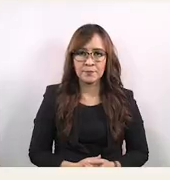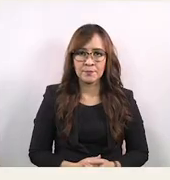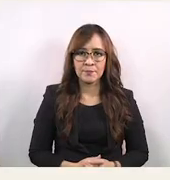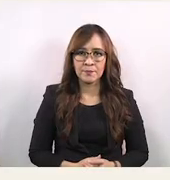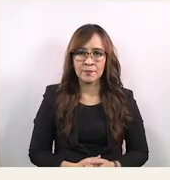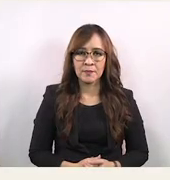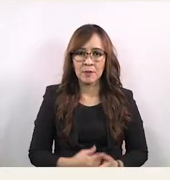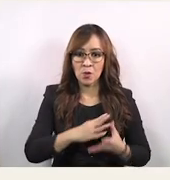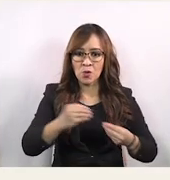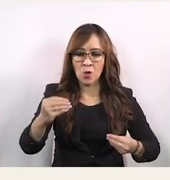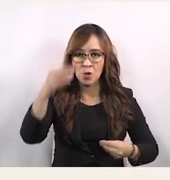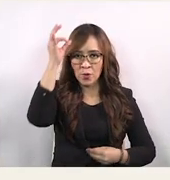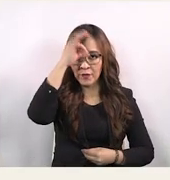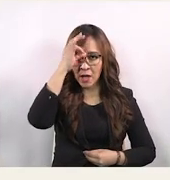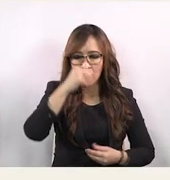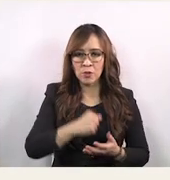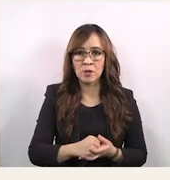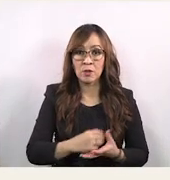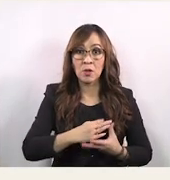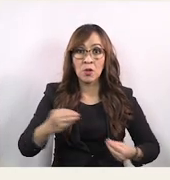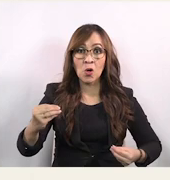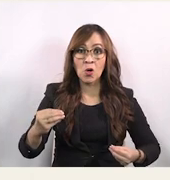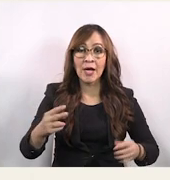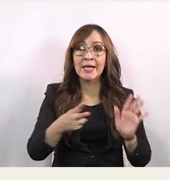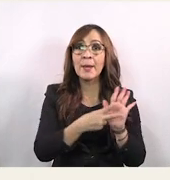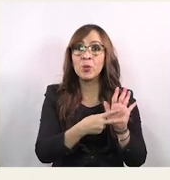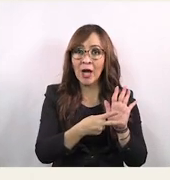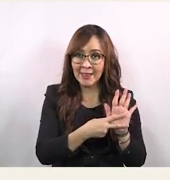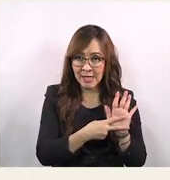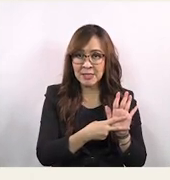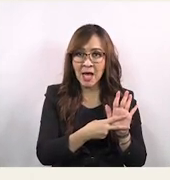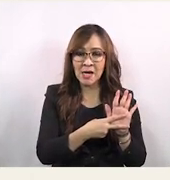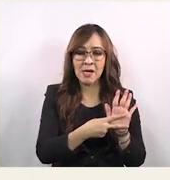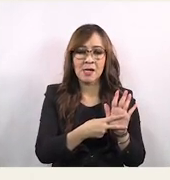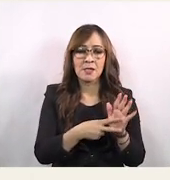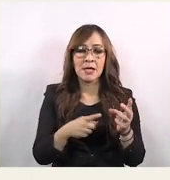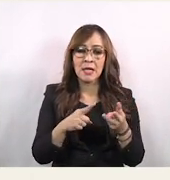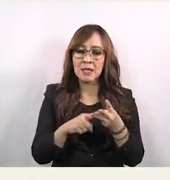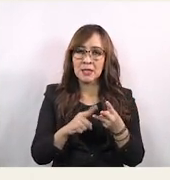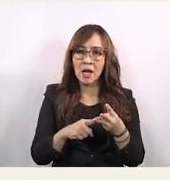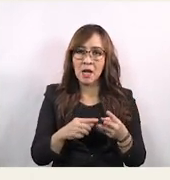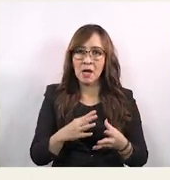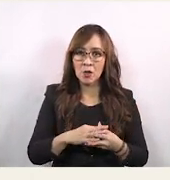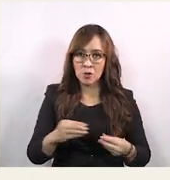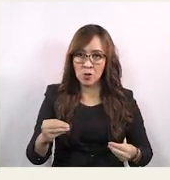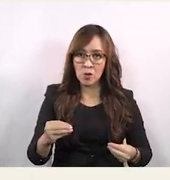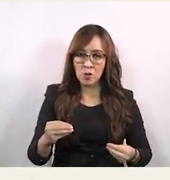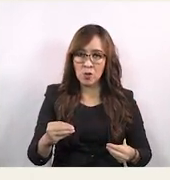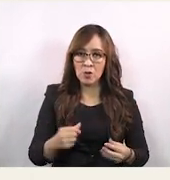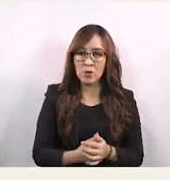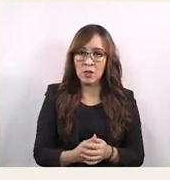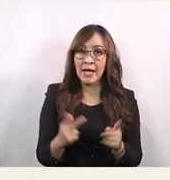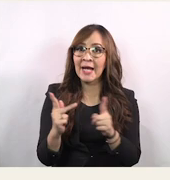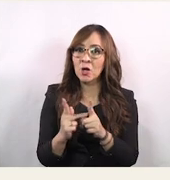rofi Rahmat Roni buket Nassar Hai roh Herodes Iya kan penindasan